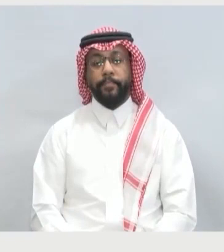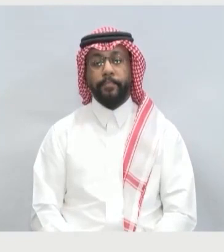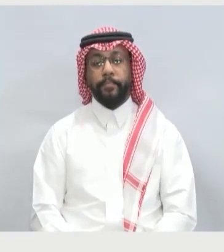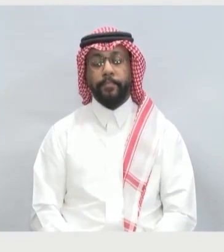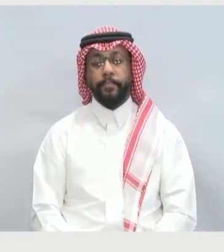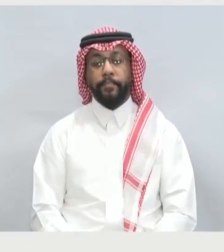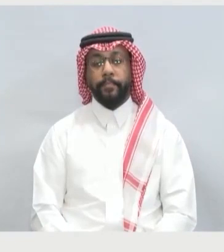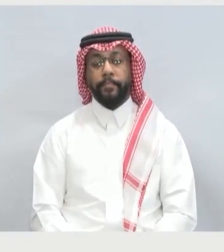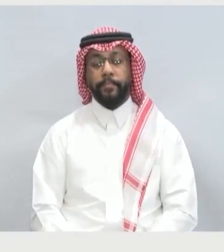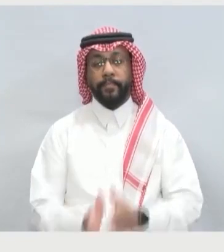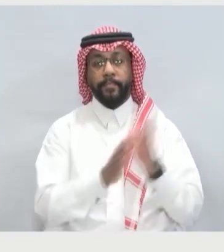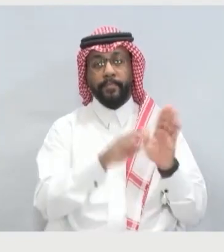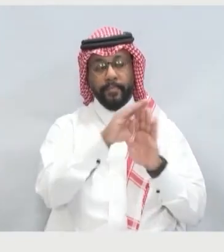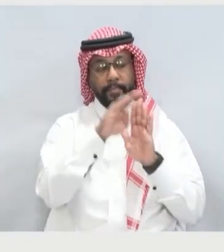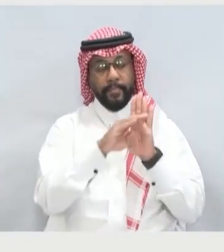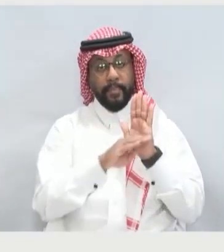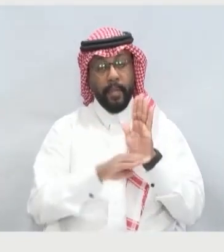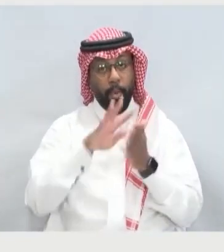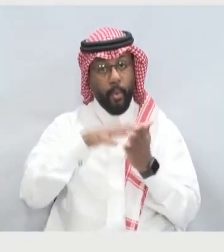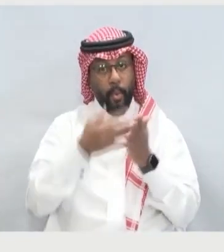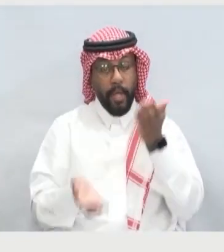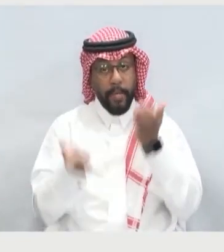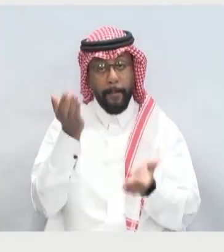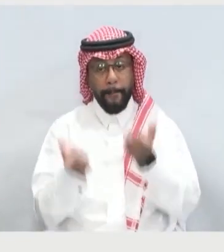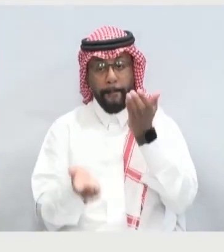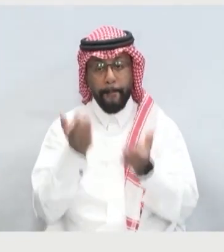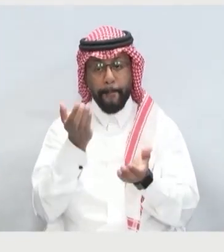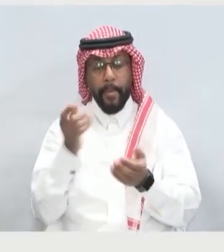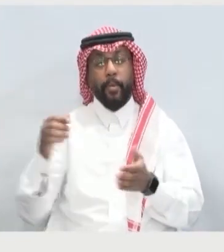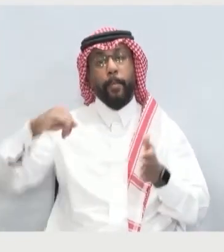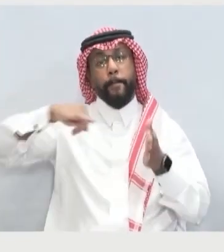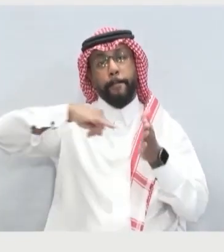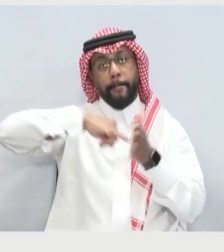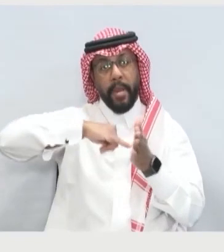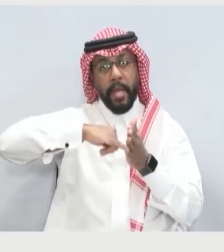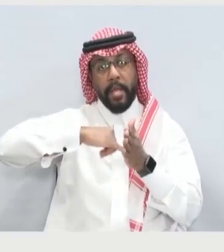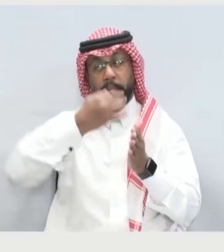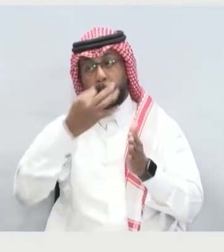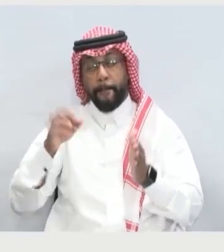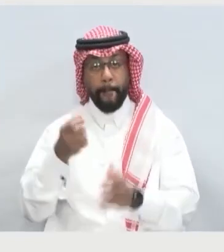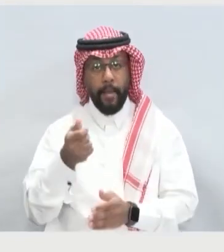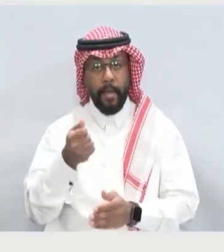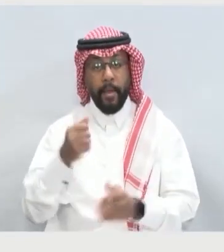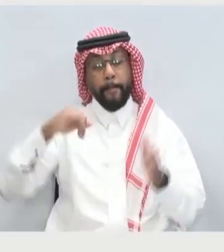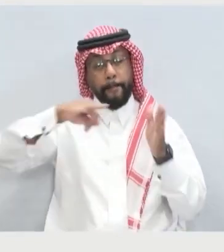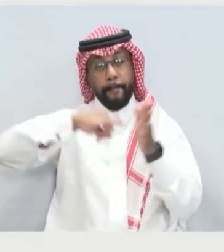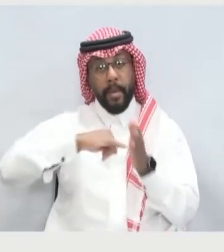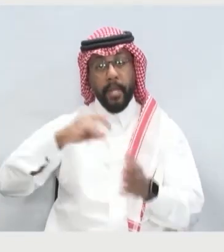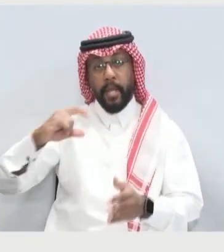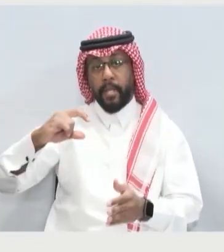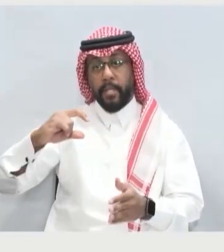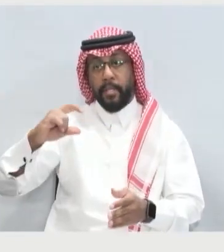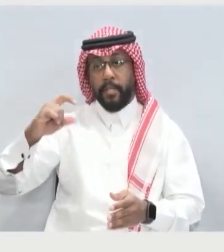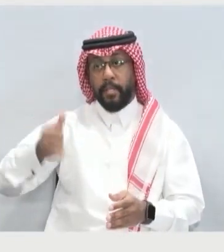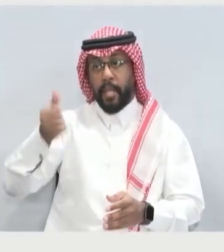النقديه هذا هو او هذه الميزانيه العموميه او مركز المالي لمتجر دانا وكنا ايضا تناولناه دعونا نسلط الضوء